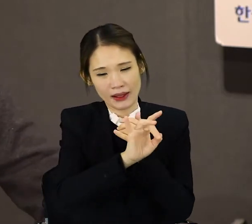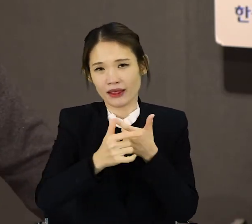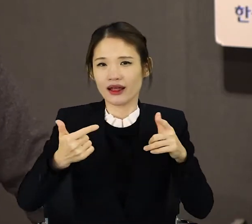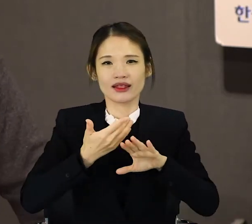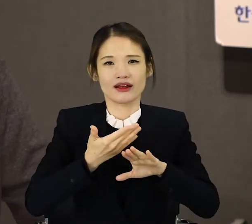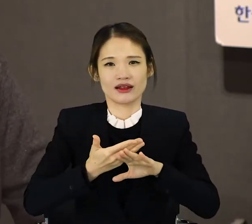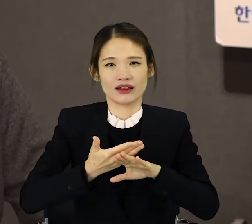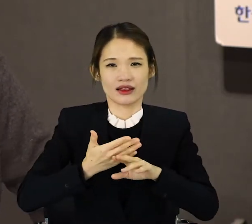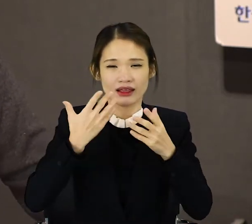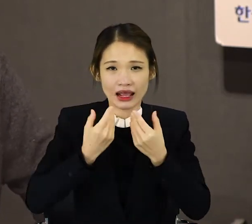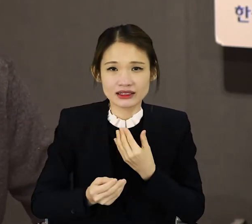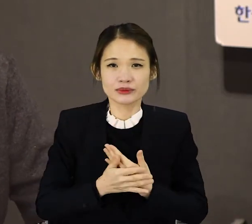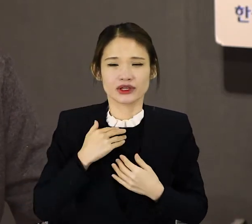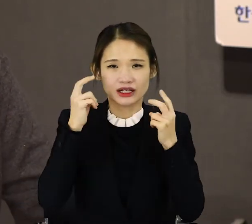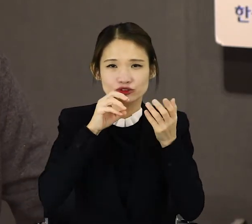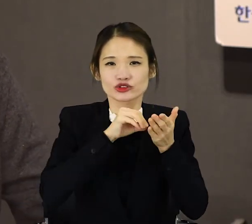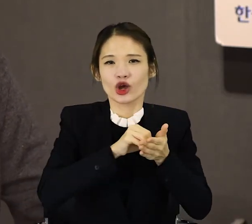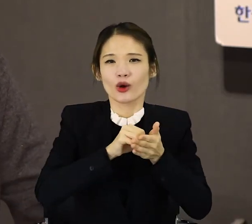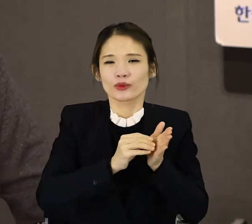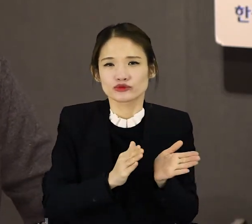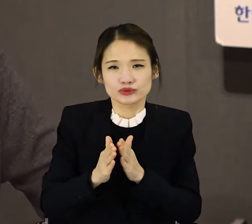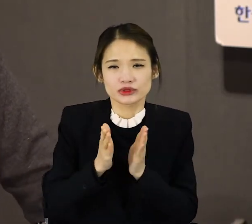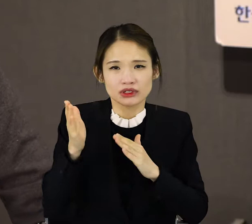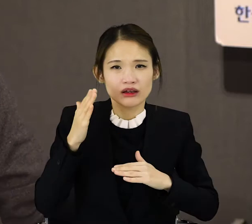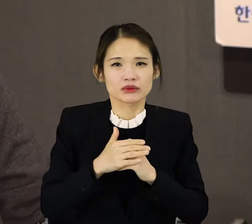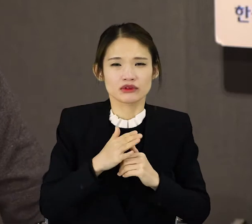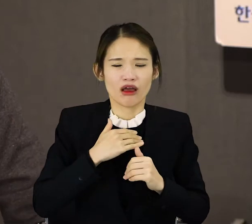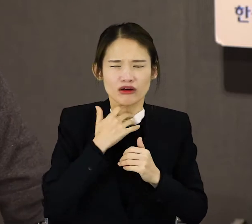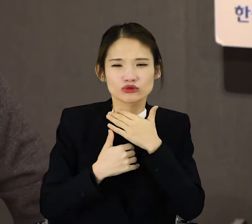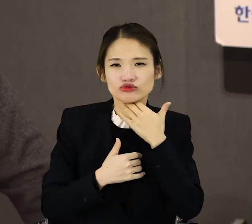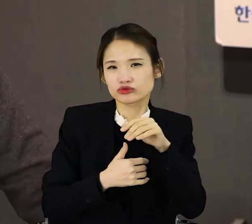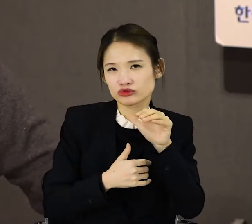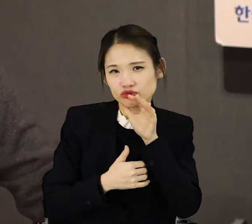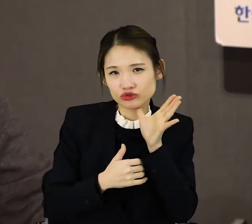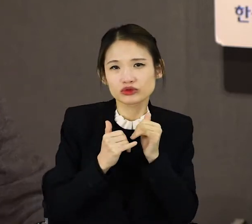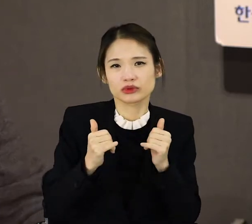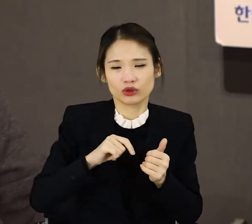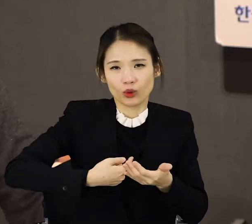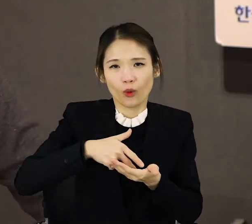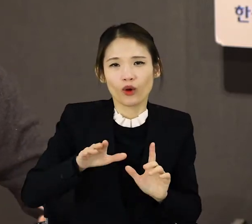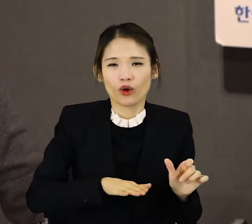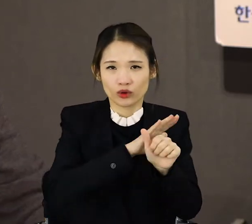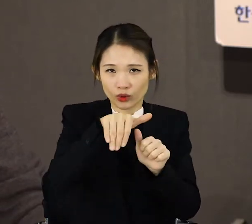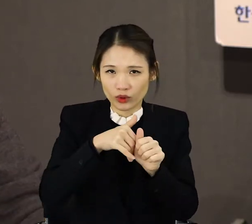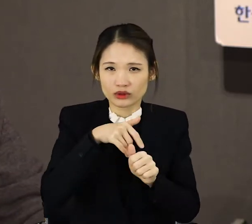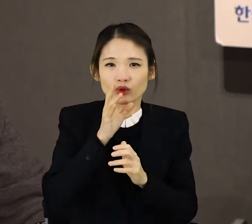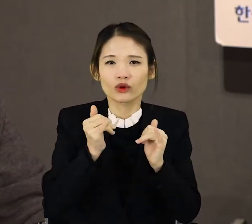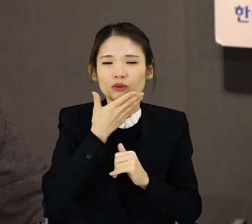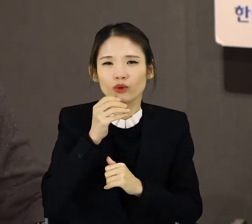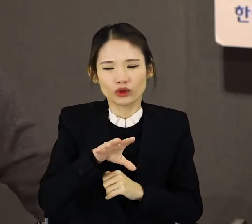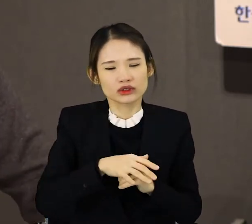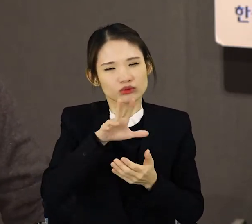이를테면 내가 취준생이면은 취업에 기회가 없는 게 문제라 그럴 거고 내가 60대 노인이면은 독거 노인 문제가 되게 노인 복지가 문제라